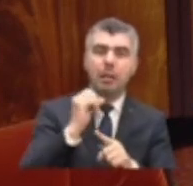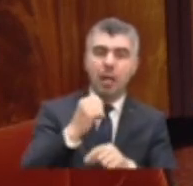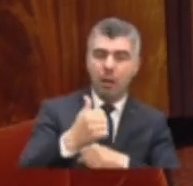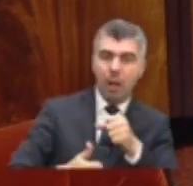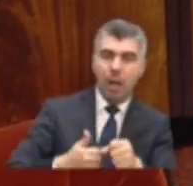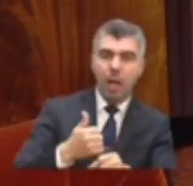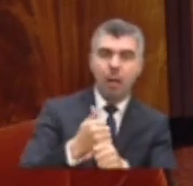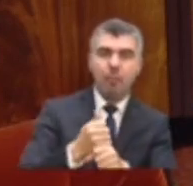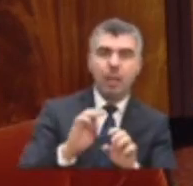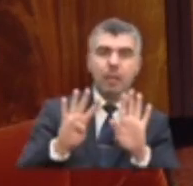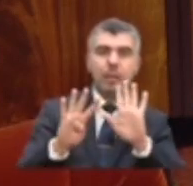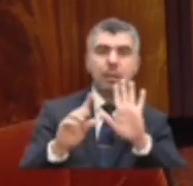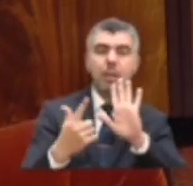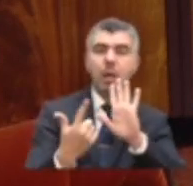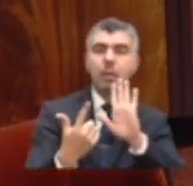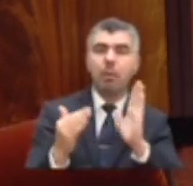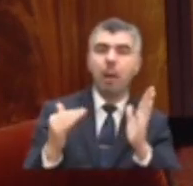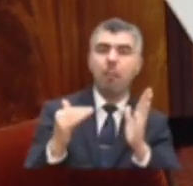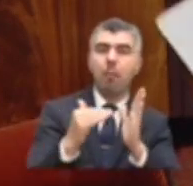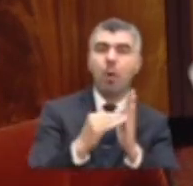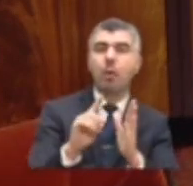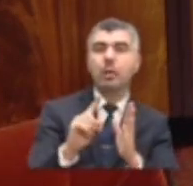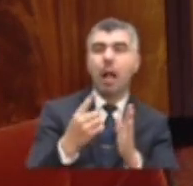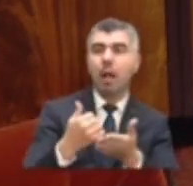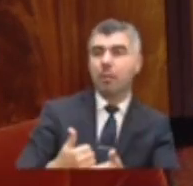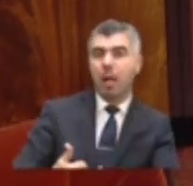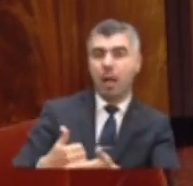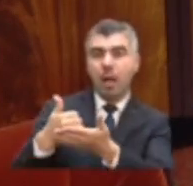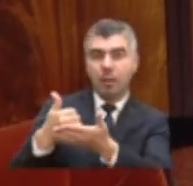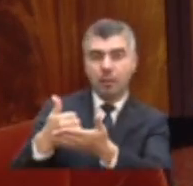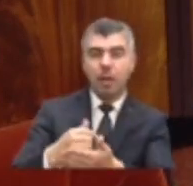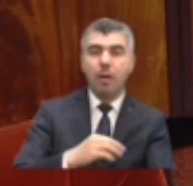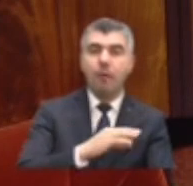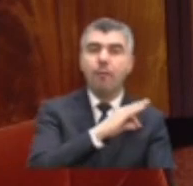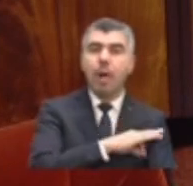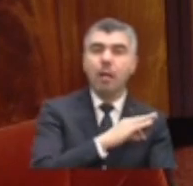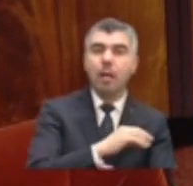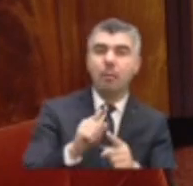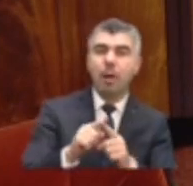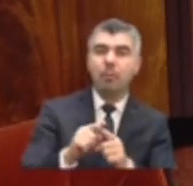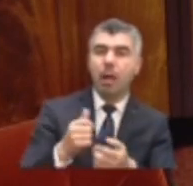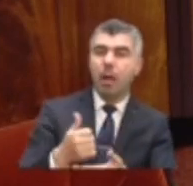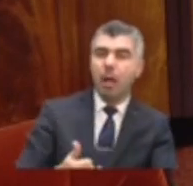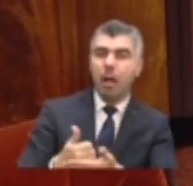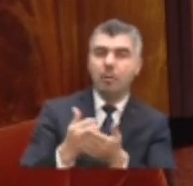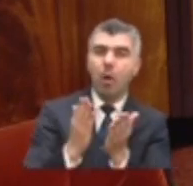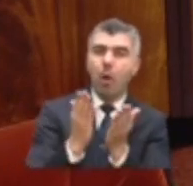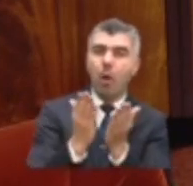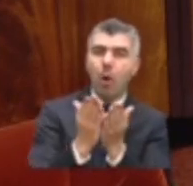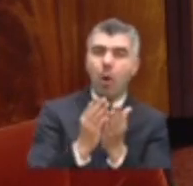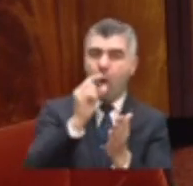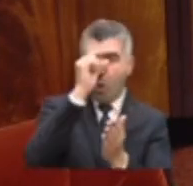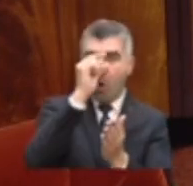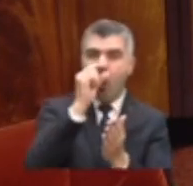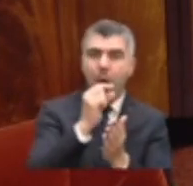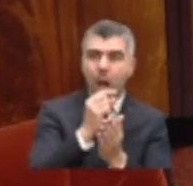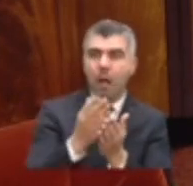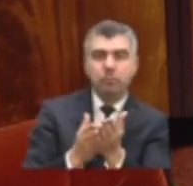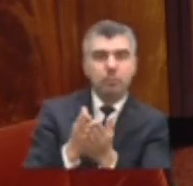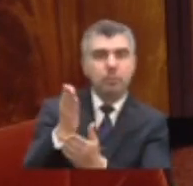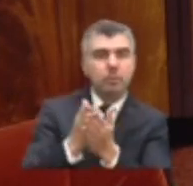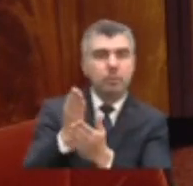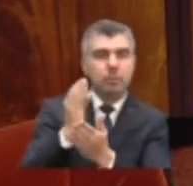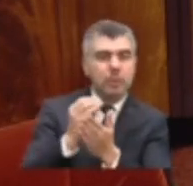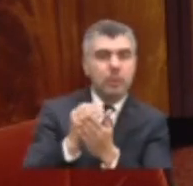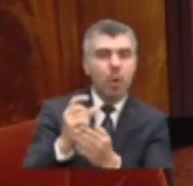السنة 78 مليون درهم، إفادة بعثات علمية من القراء والوعاظ والواعظات، إلى